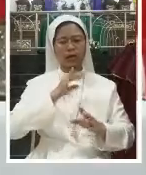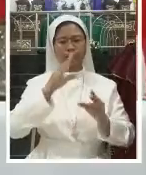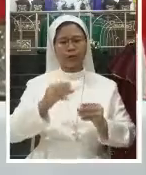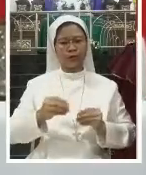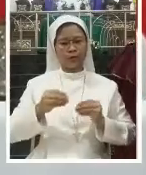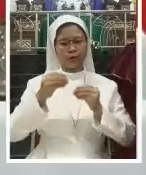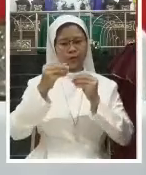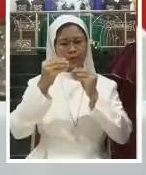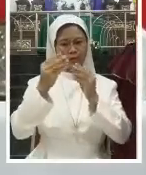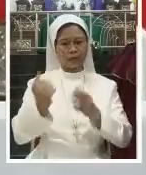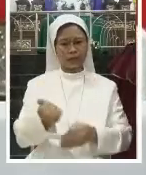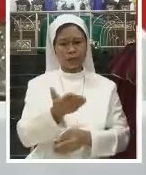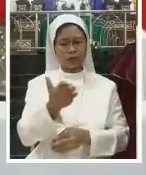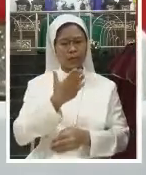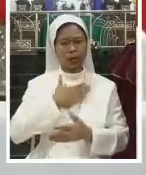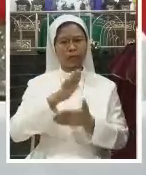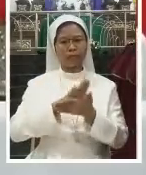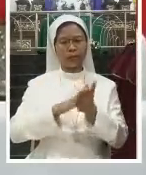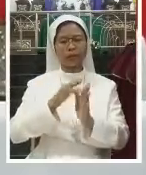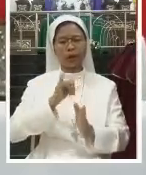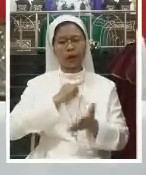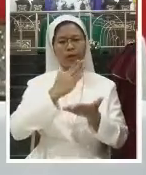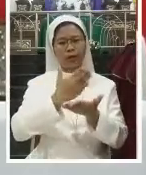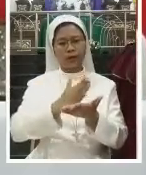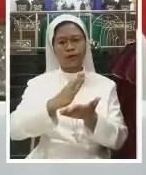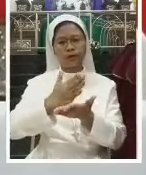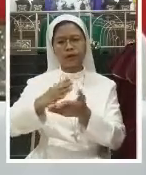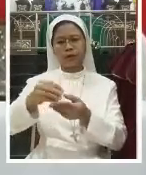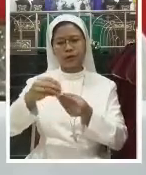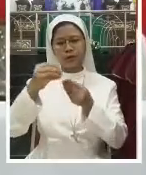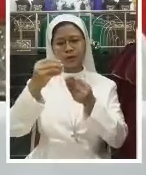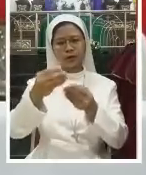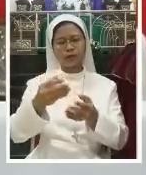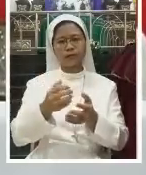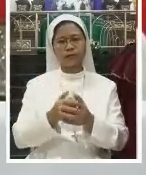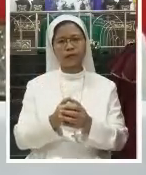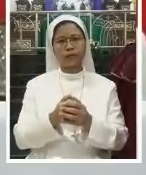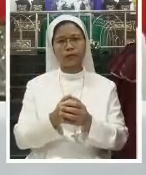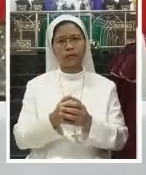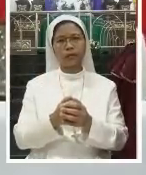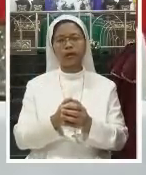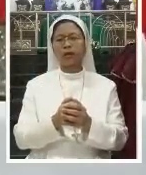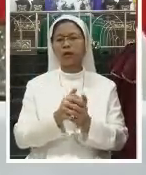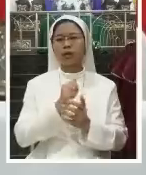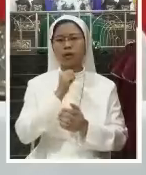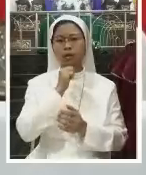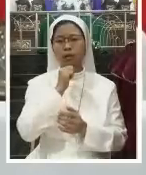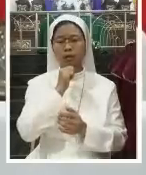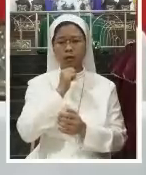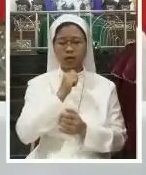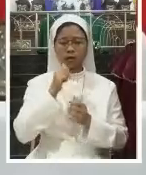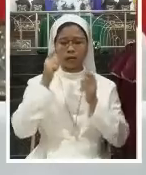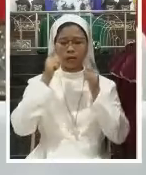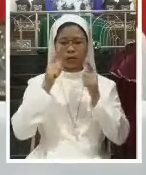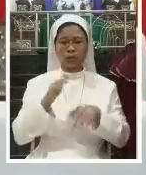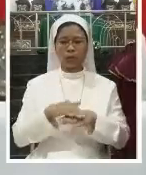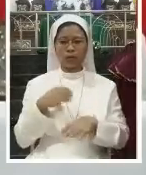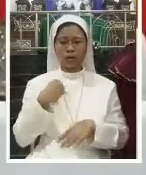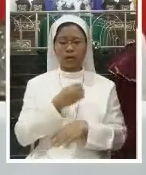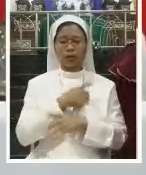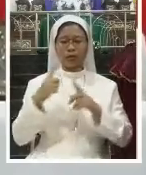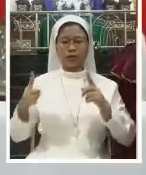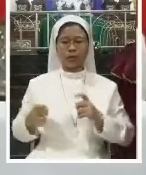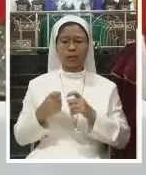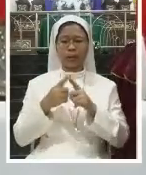sa indo, ang sakong katuninungan itinataw ko sa indo. Hare pagilinga ang samong mga